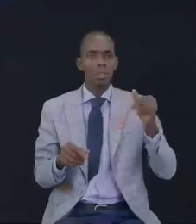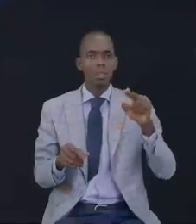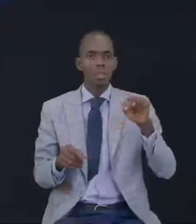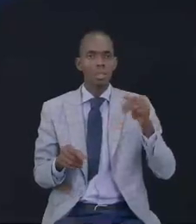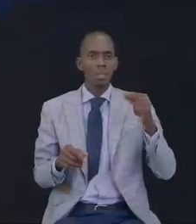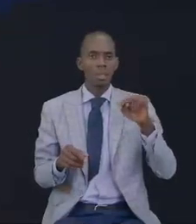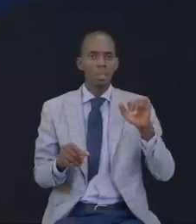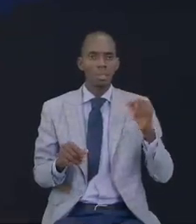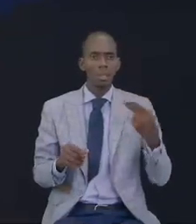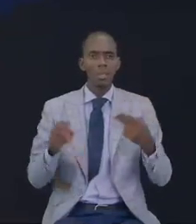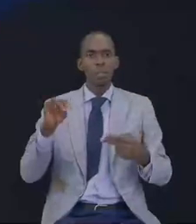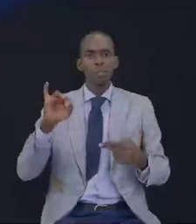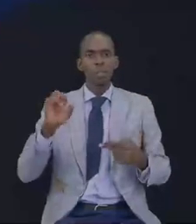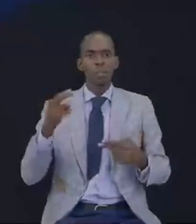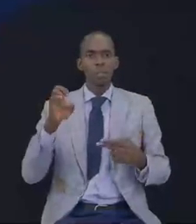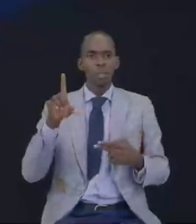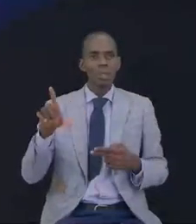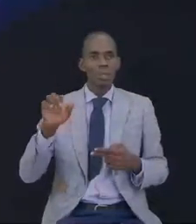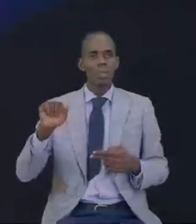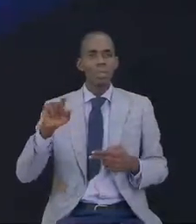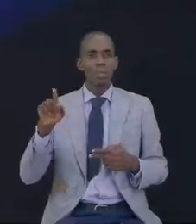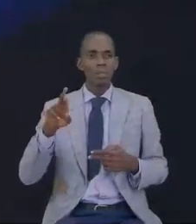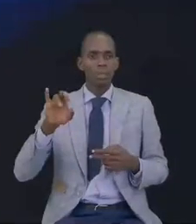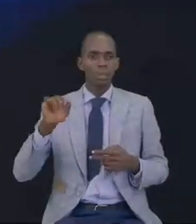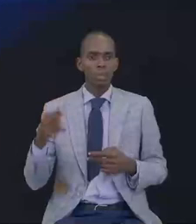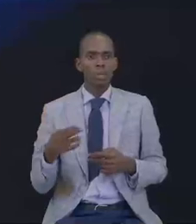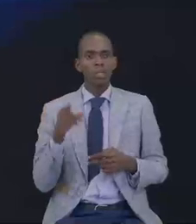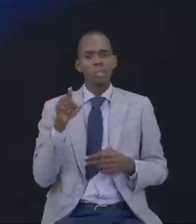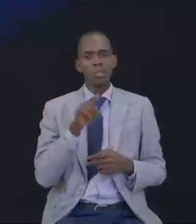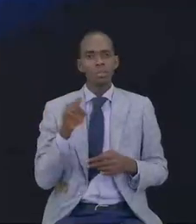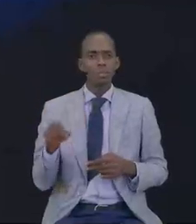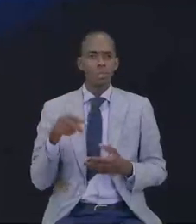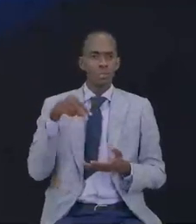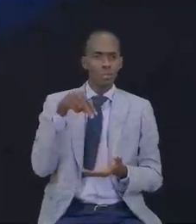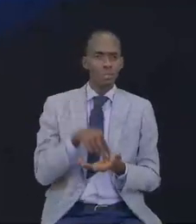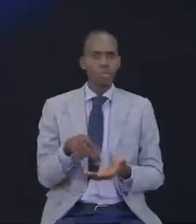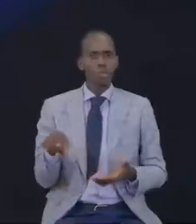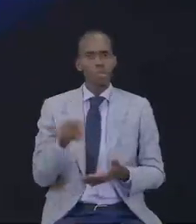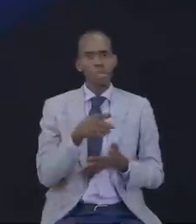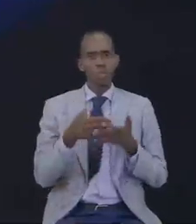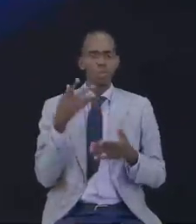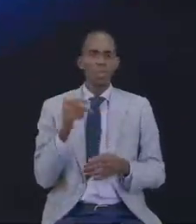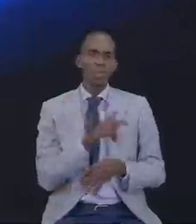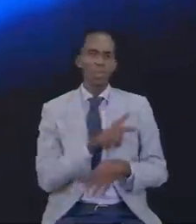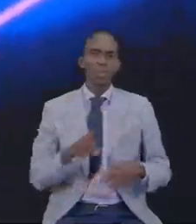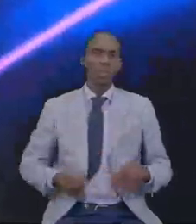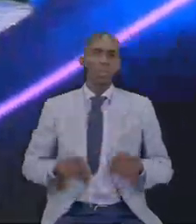Azaria. Il fut donc admis au service du roi. La promotion vient pour